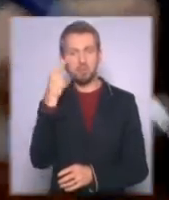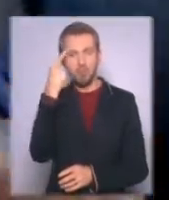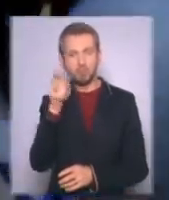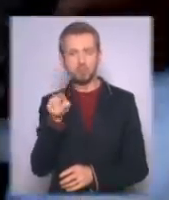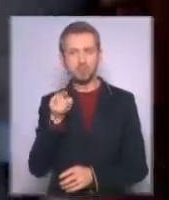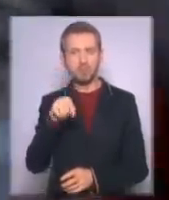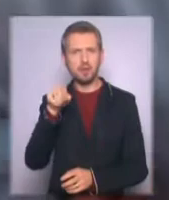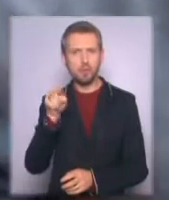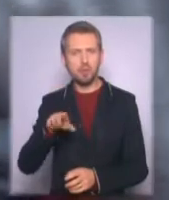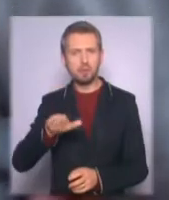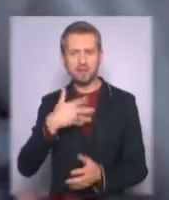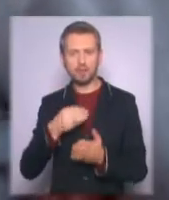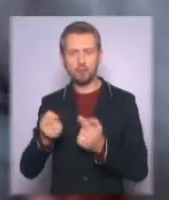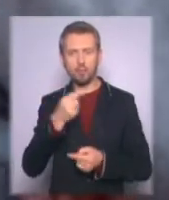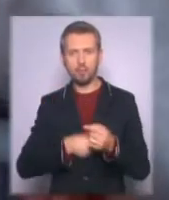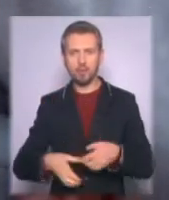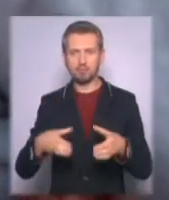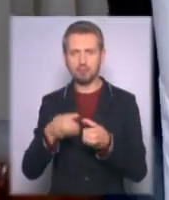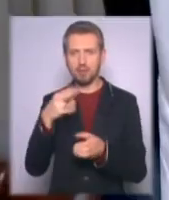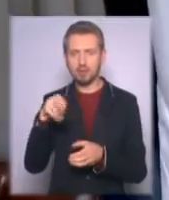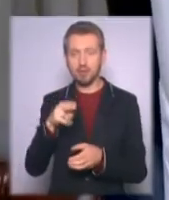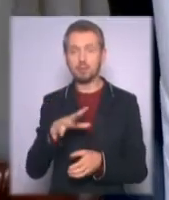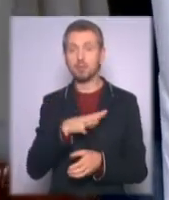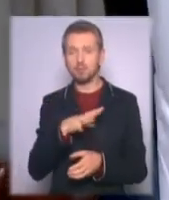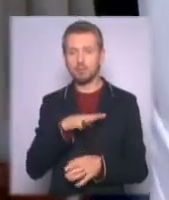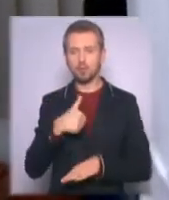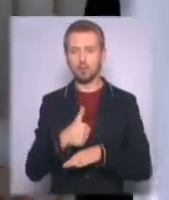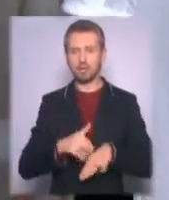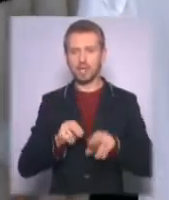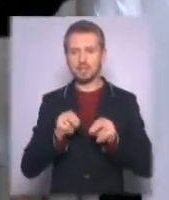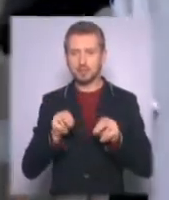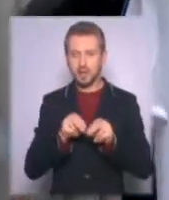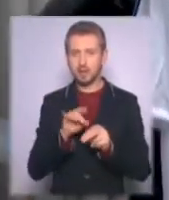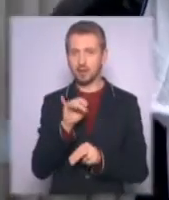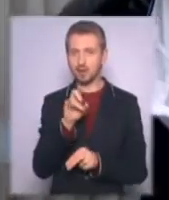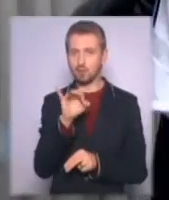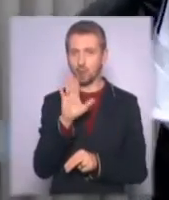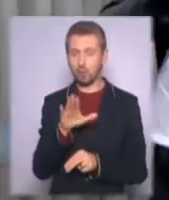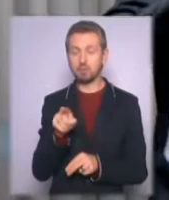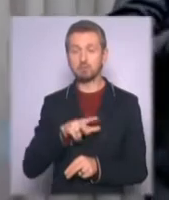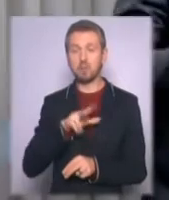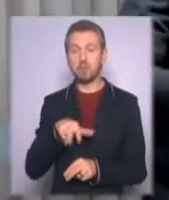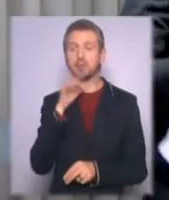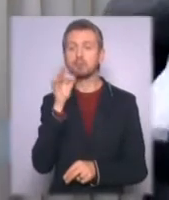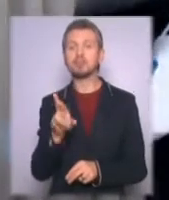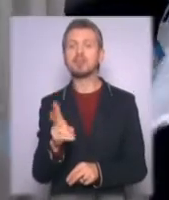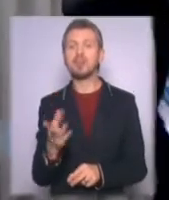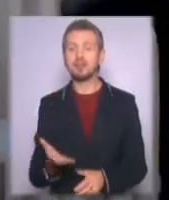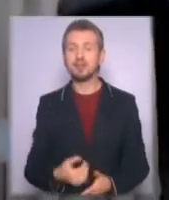цим номером після свого повернення в стан біло-синій грав нинішній головний тренер киян Сергій Ребров, то португалець відреагував ось так.